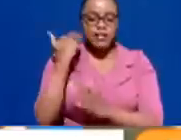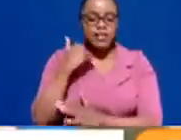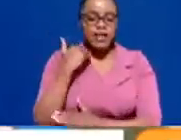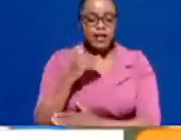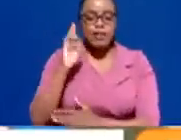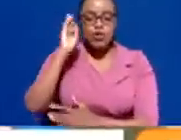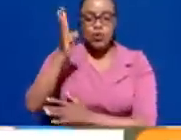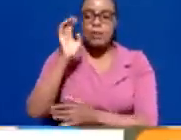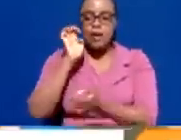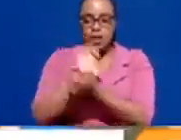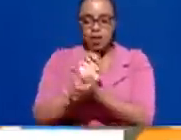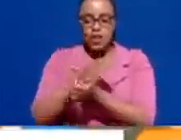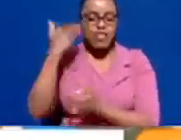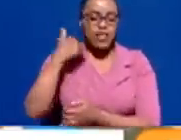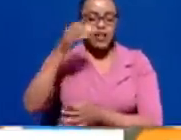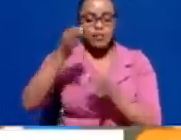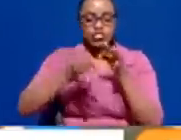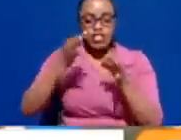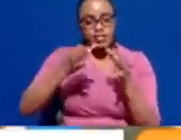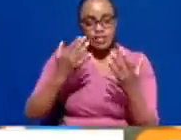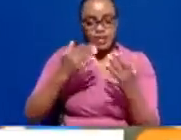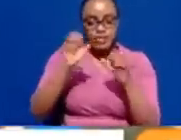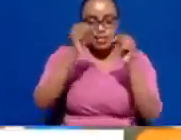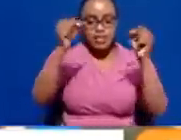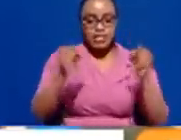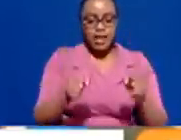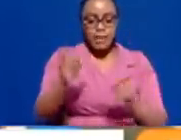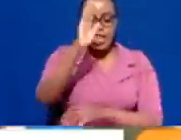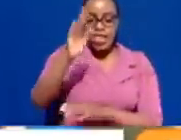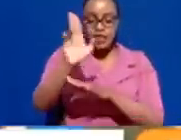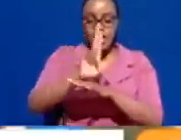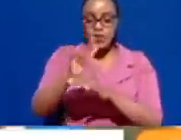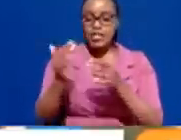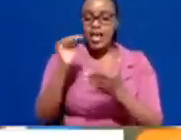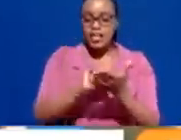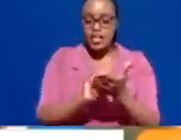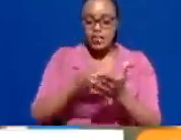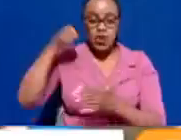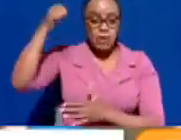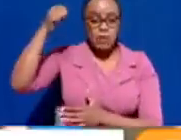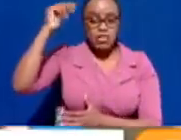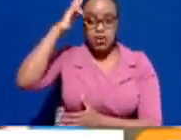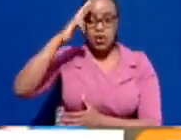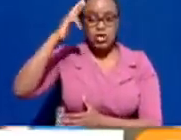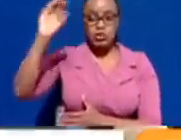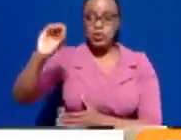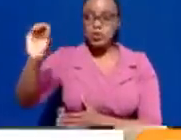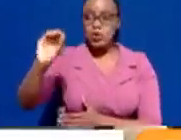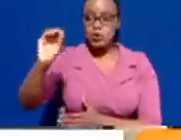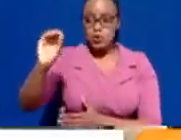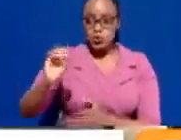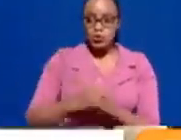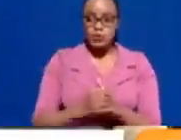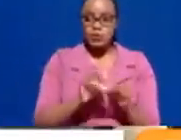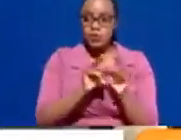book. The criminal justice system will never be used again for political reasons. Mbali